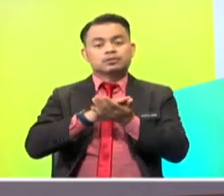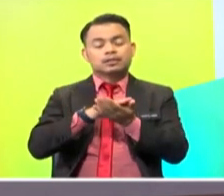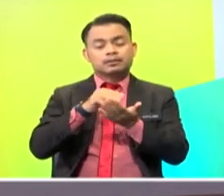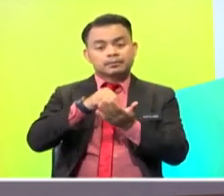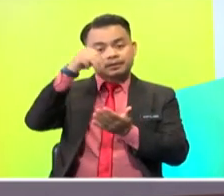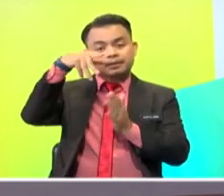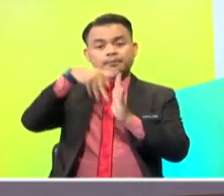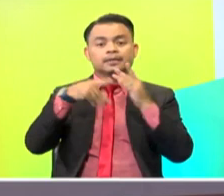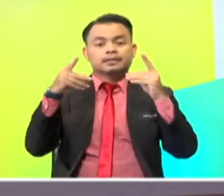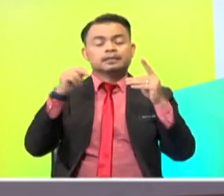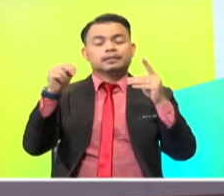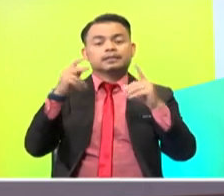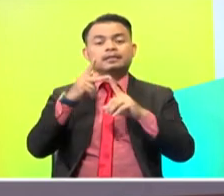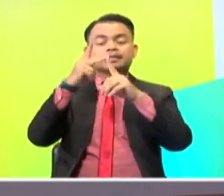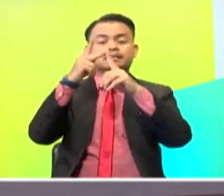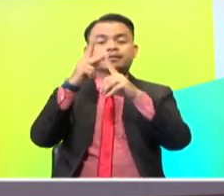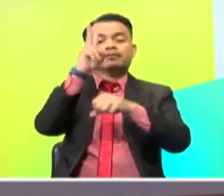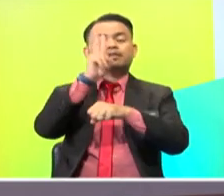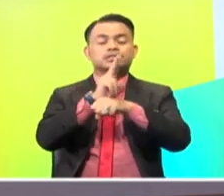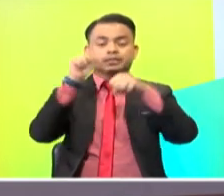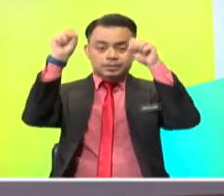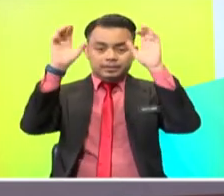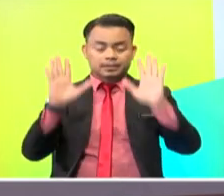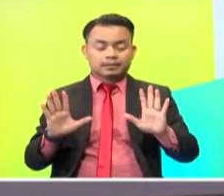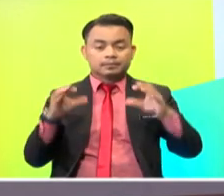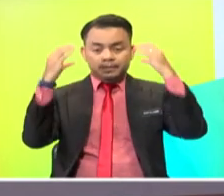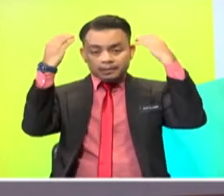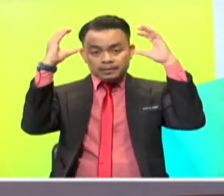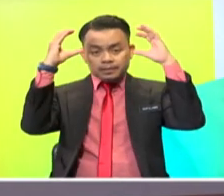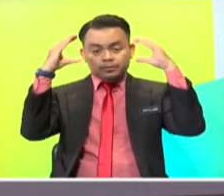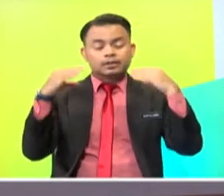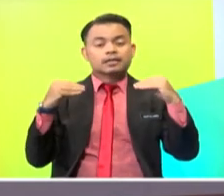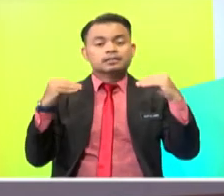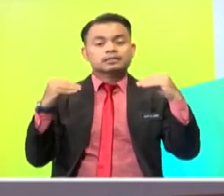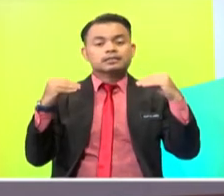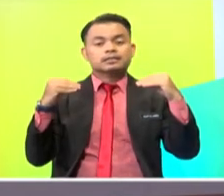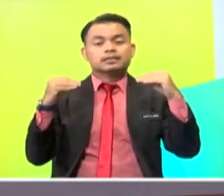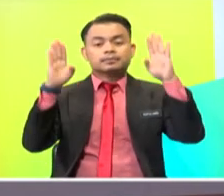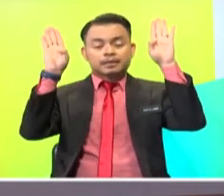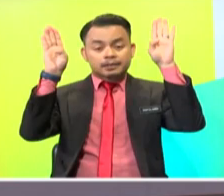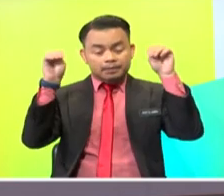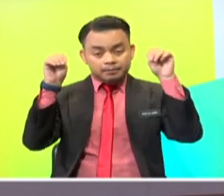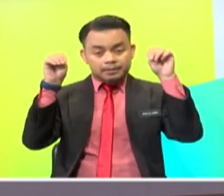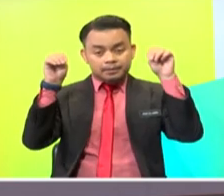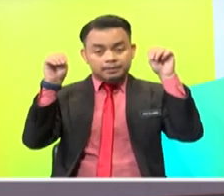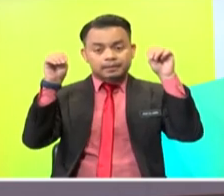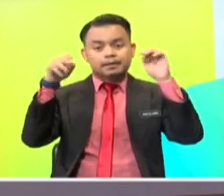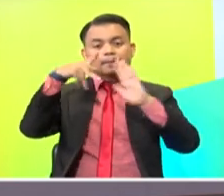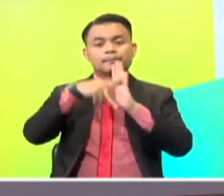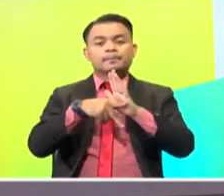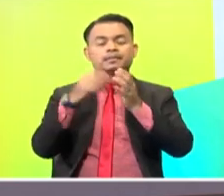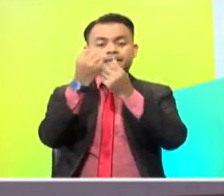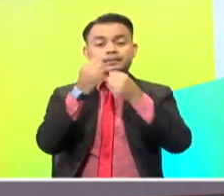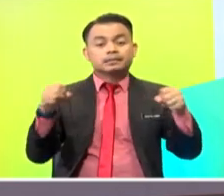pendidikan khas workshop alam cek gu mengajar matapelajaran penyediaan dan pembuatan makanan